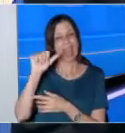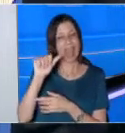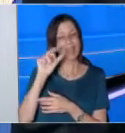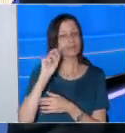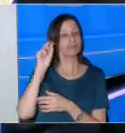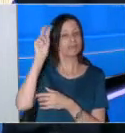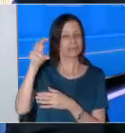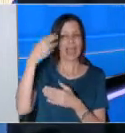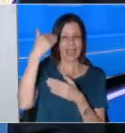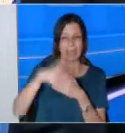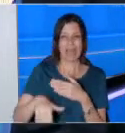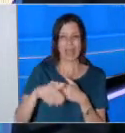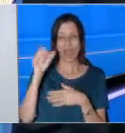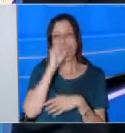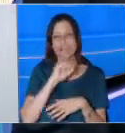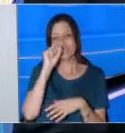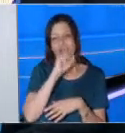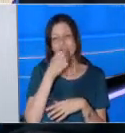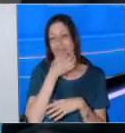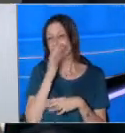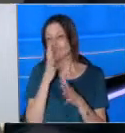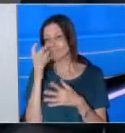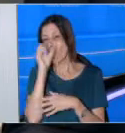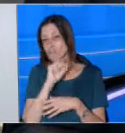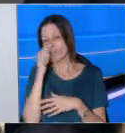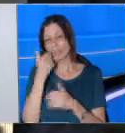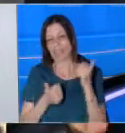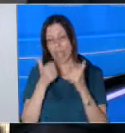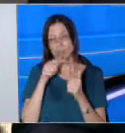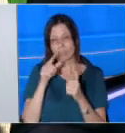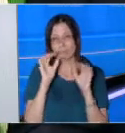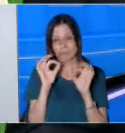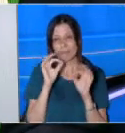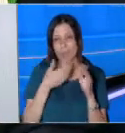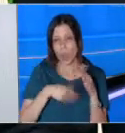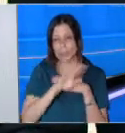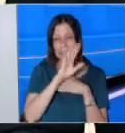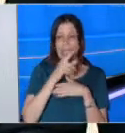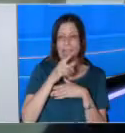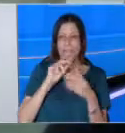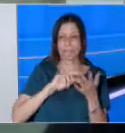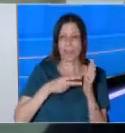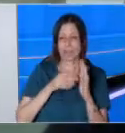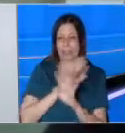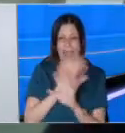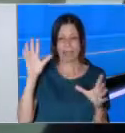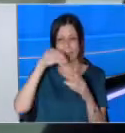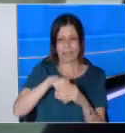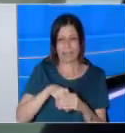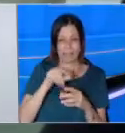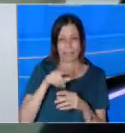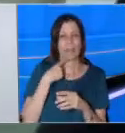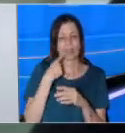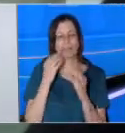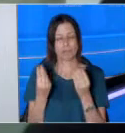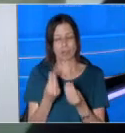לגמר, לגמר האירוויזיון, אז השאלה מתבקשת, האם האירוויזיון, התחרות הזאת, באמת הוציאה את הפוליטיקה ממנה? בוא נגלה לך משהו.